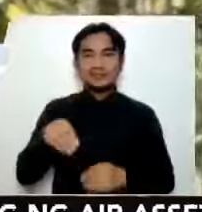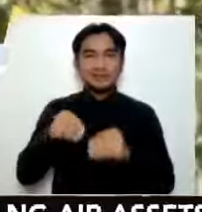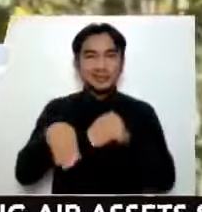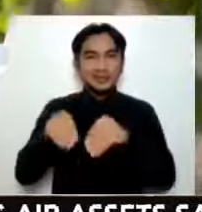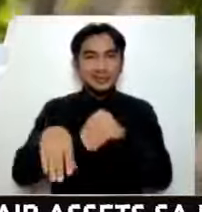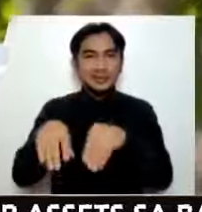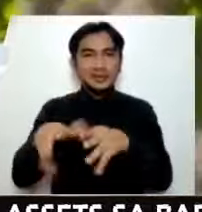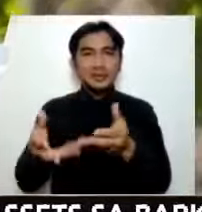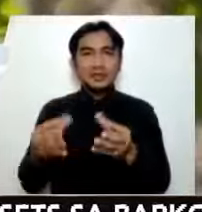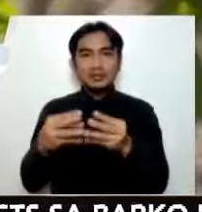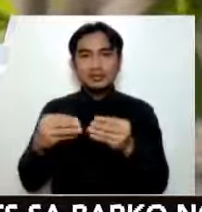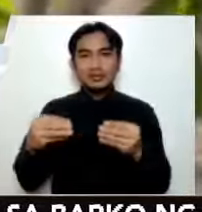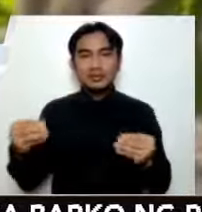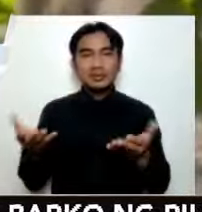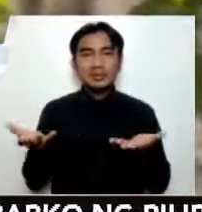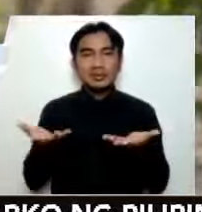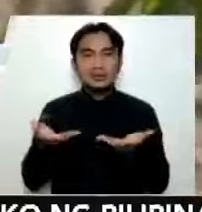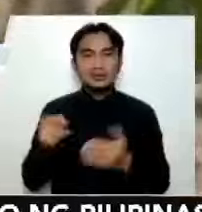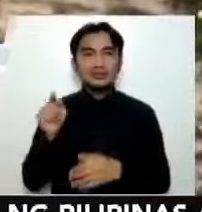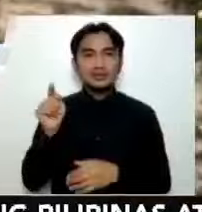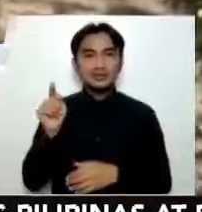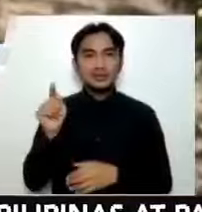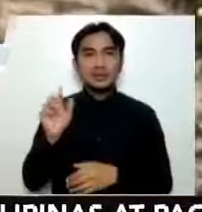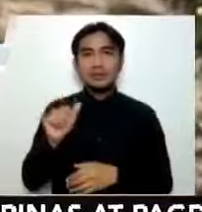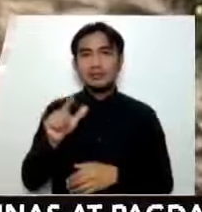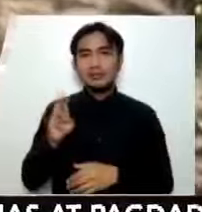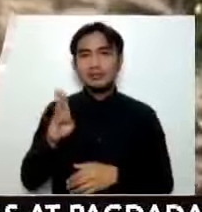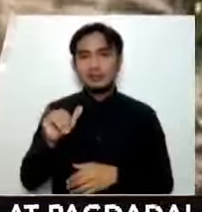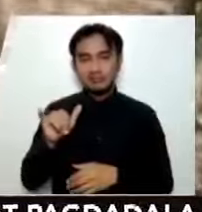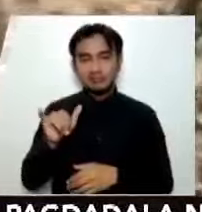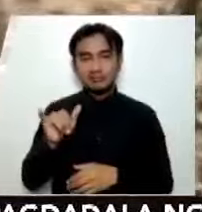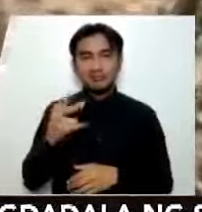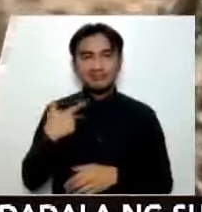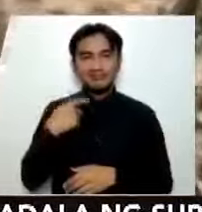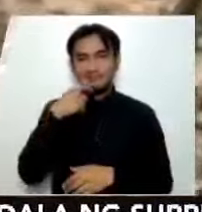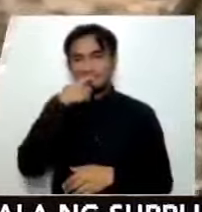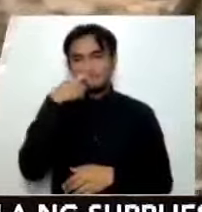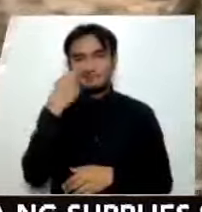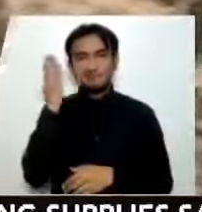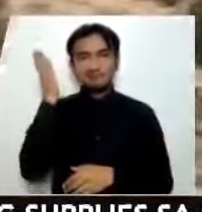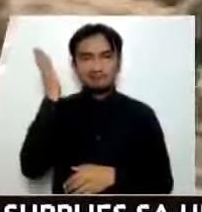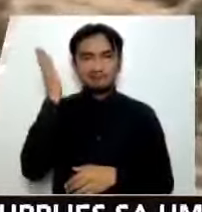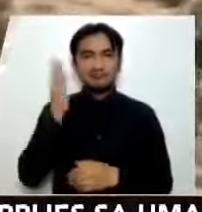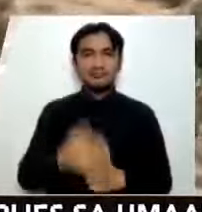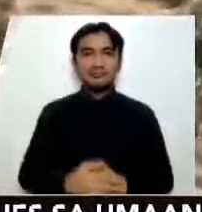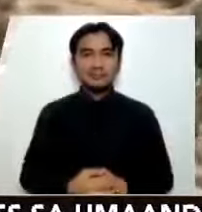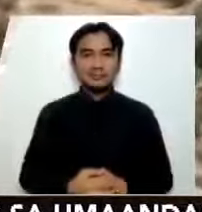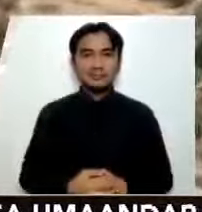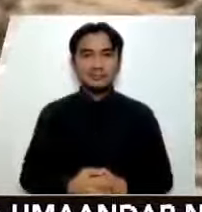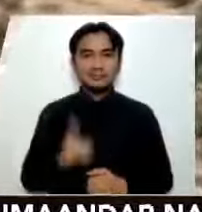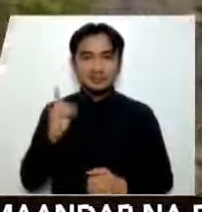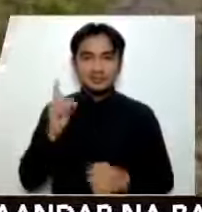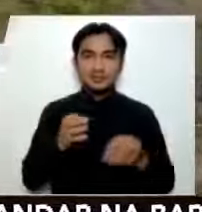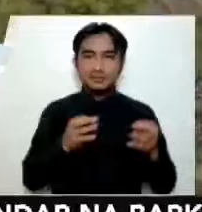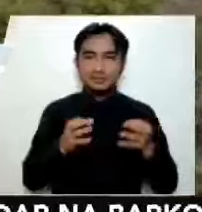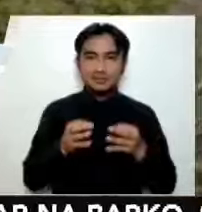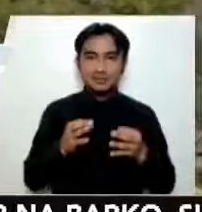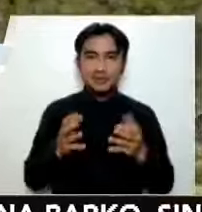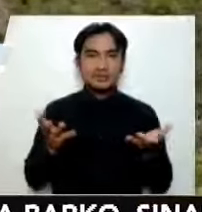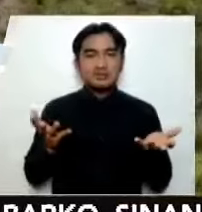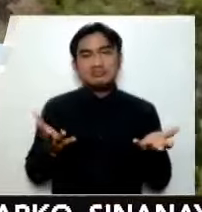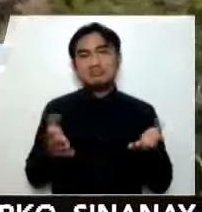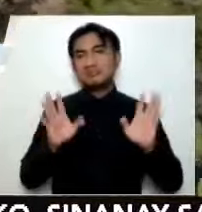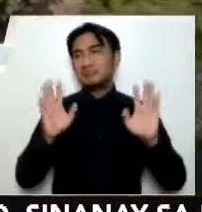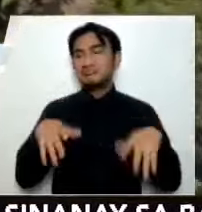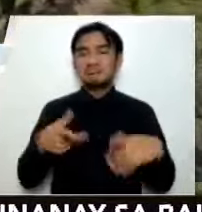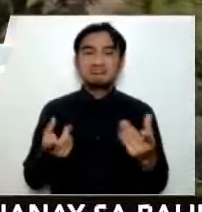binatagan ng Ligao City Albay tagang init talaga Ganyan Wala tayong magagawa nadagdagan